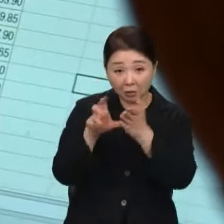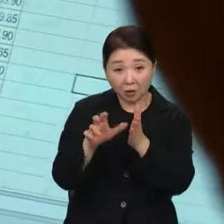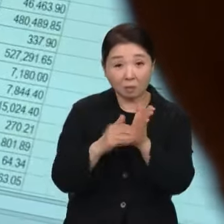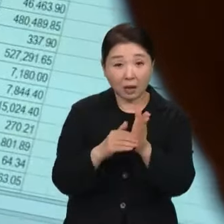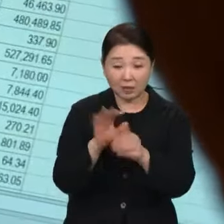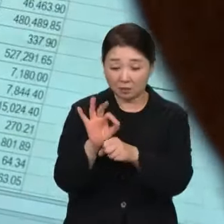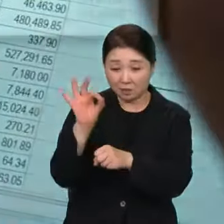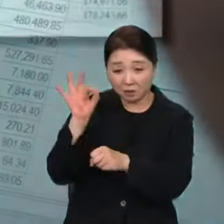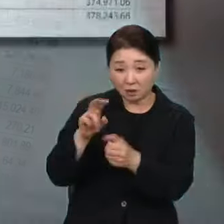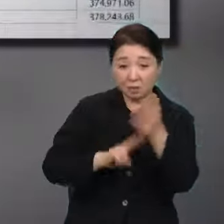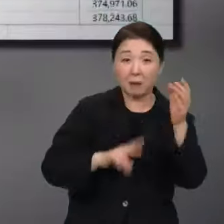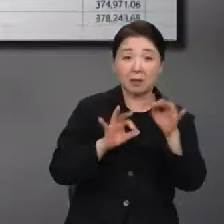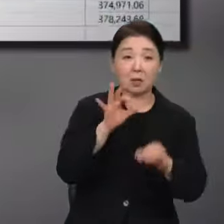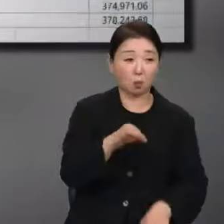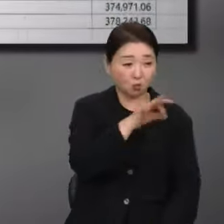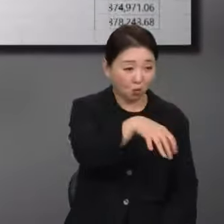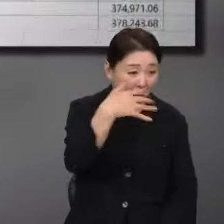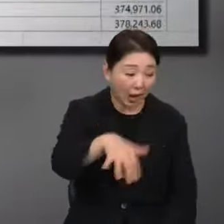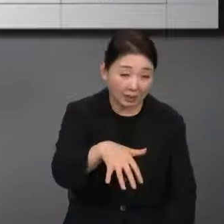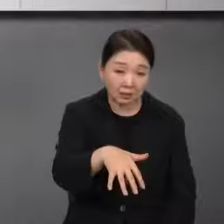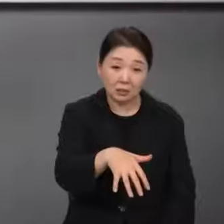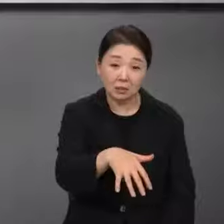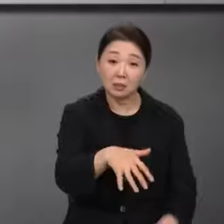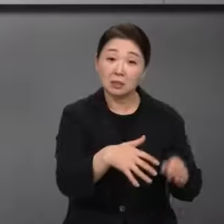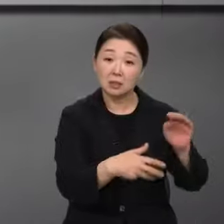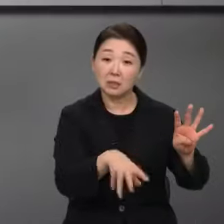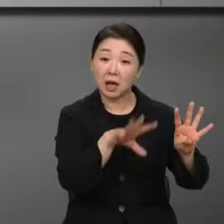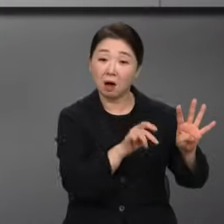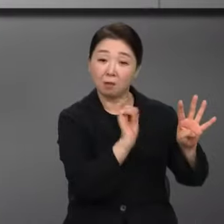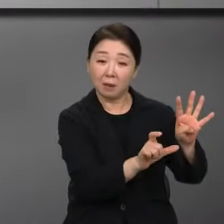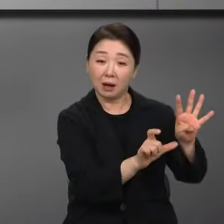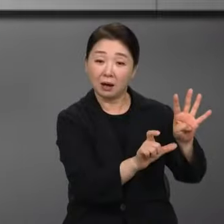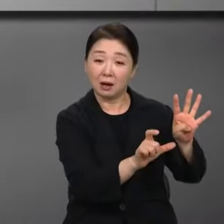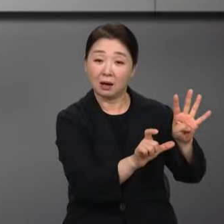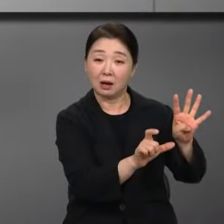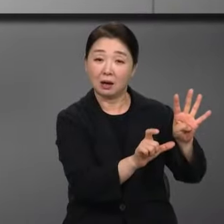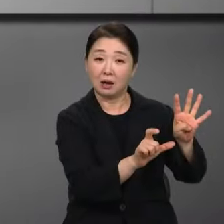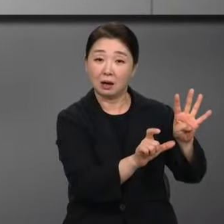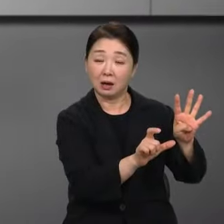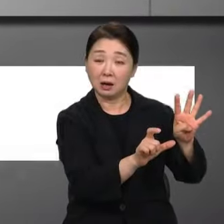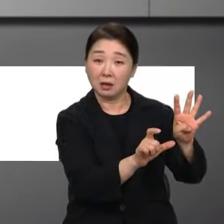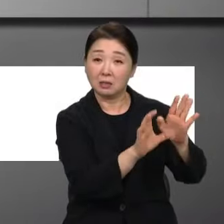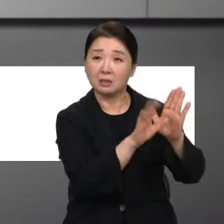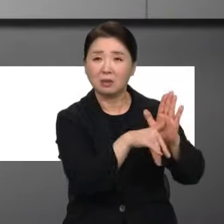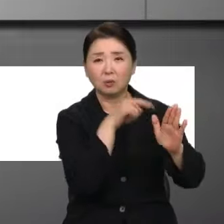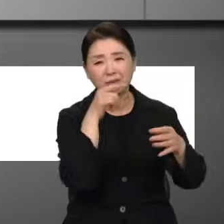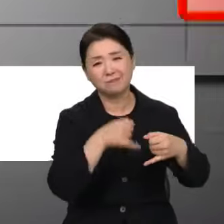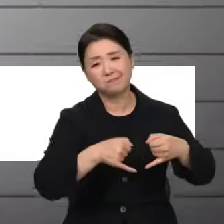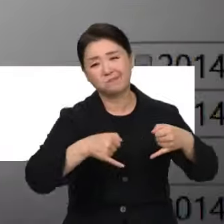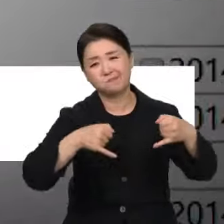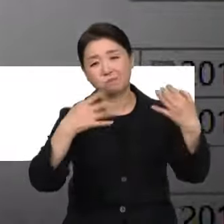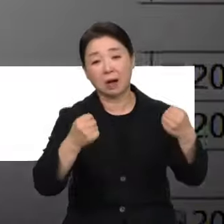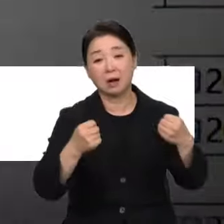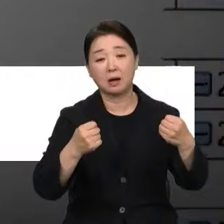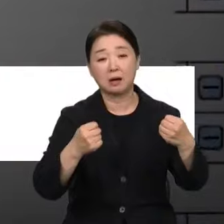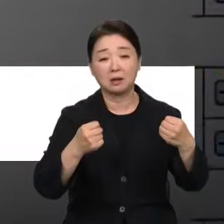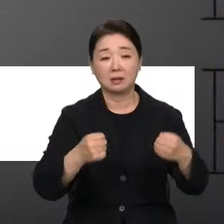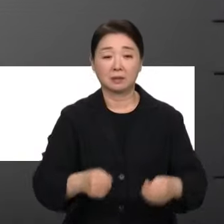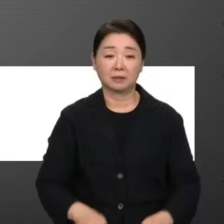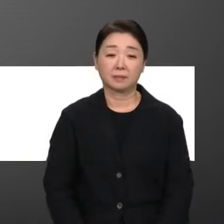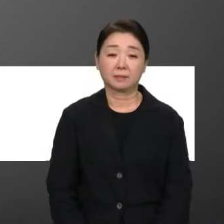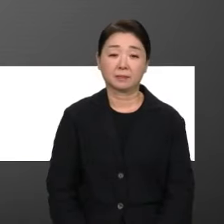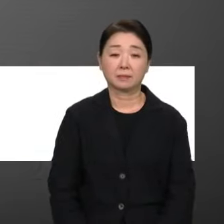일부 판매자의 정산하지 않은 채무 약 4억 원이 적혀 있습니다. 그때도 빚이 많았어요. 그때도 빚이 많고